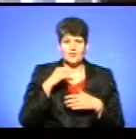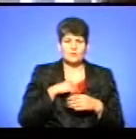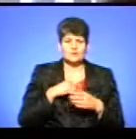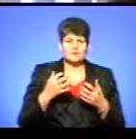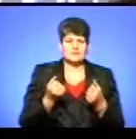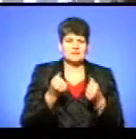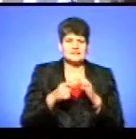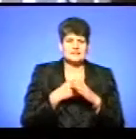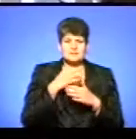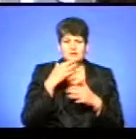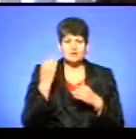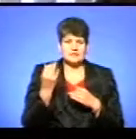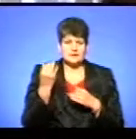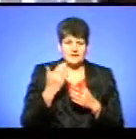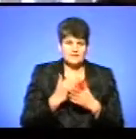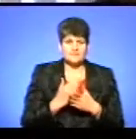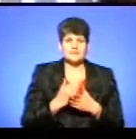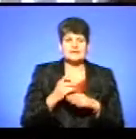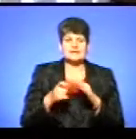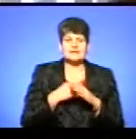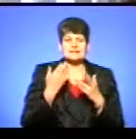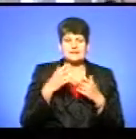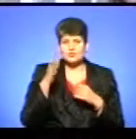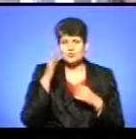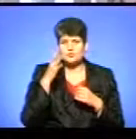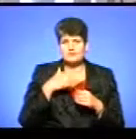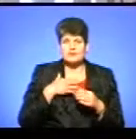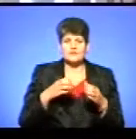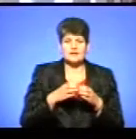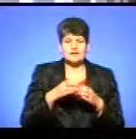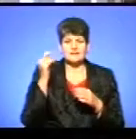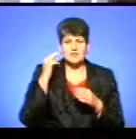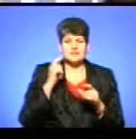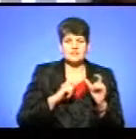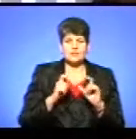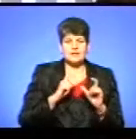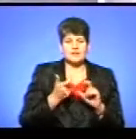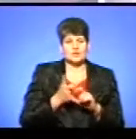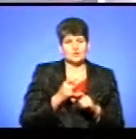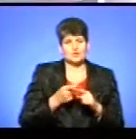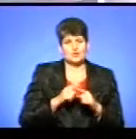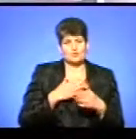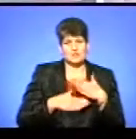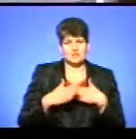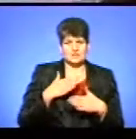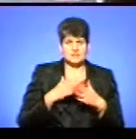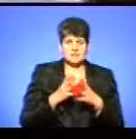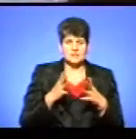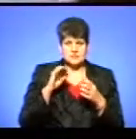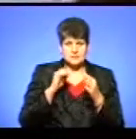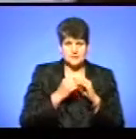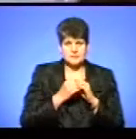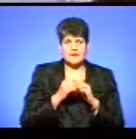отримали, дізналися багато цікавого, дізналися, скільки розумних на нашому факультеті навчається студентів і дуже цьому тішимося. Більше запам'ятався етап, коли